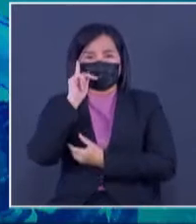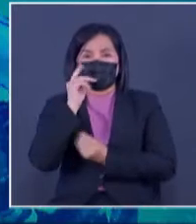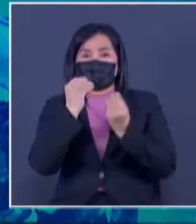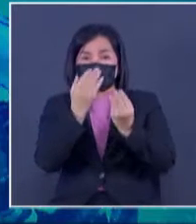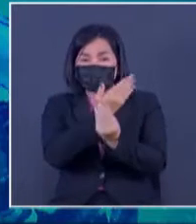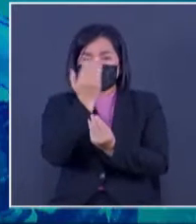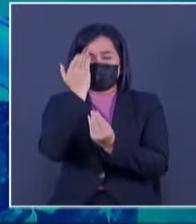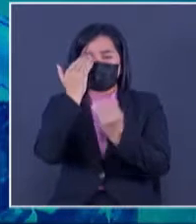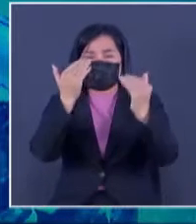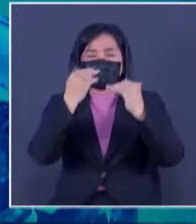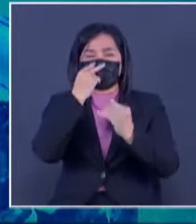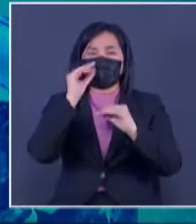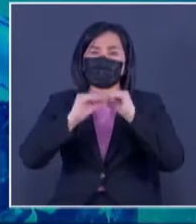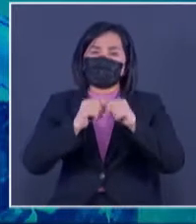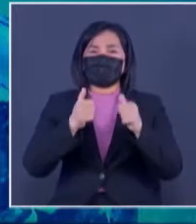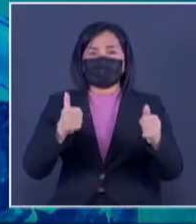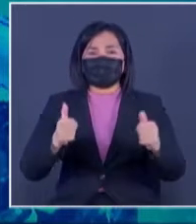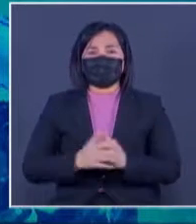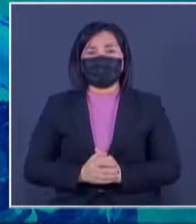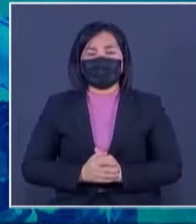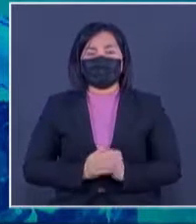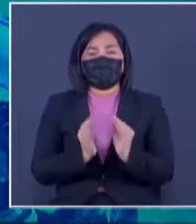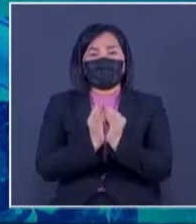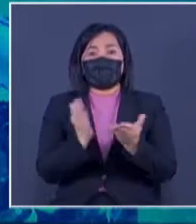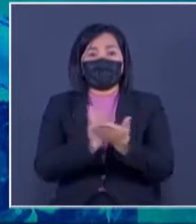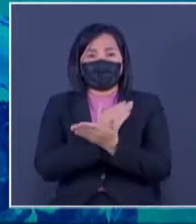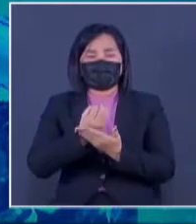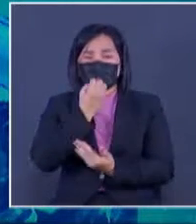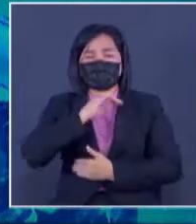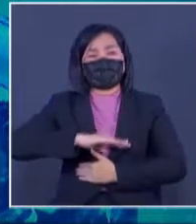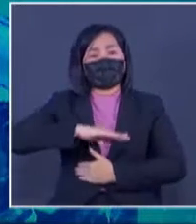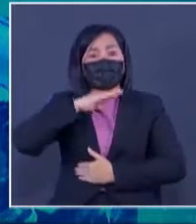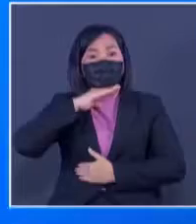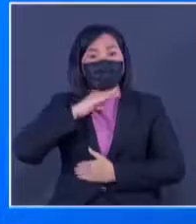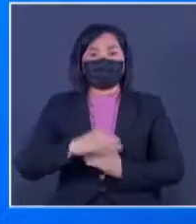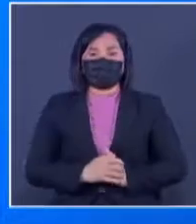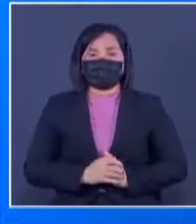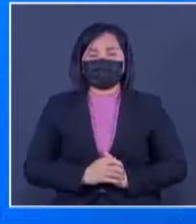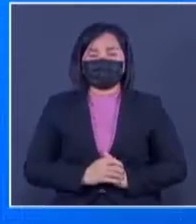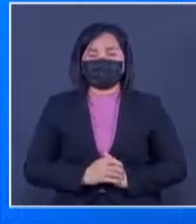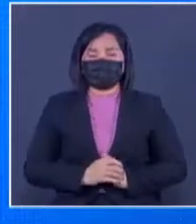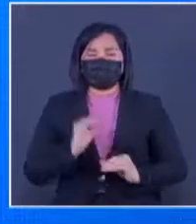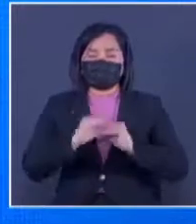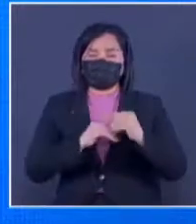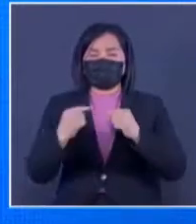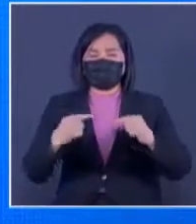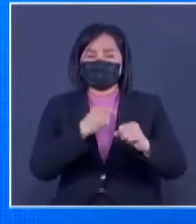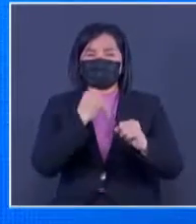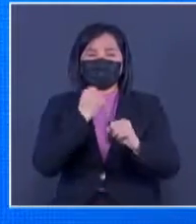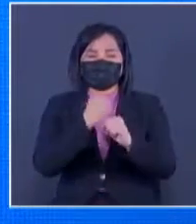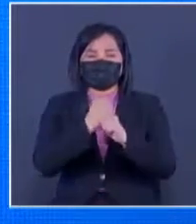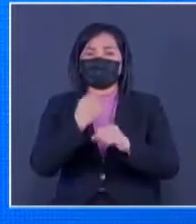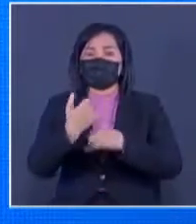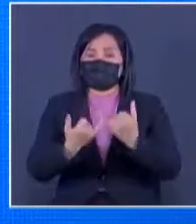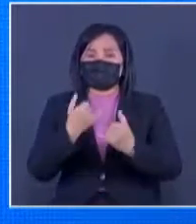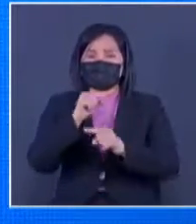ไปดูอีกหนึ่งโครงการดีๆคุณผู้ชมครับโครงการครัวปันอิ่มกันบ้างนะครับล่าสุดเนี่ยโครงการนี้เดินหน้าต่อเนื่องนะครับวันนี้มา